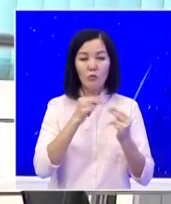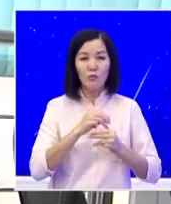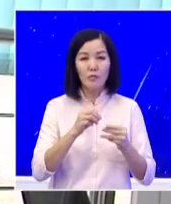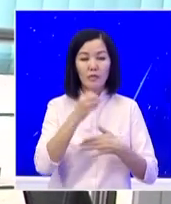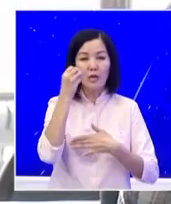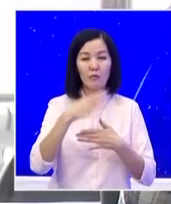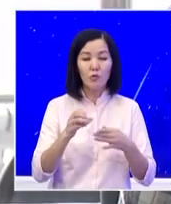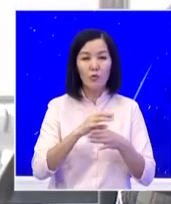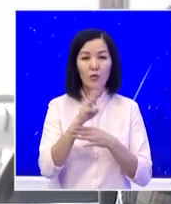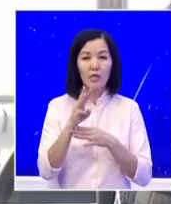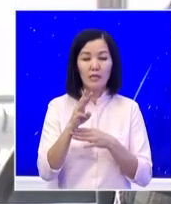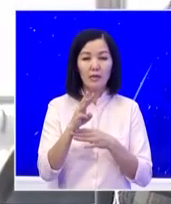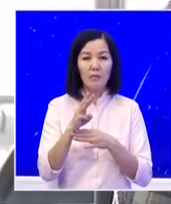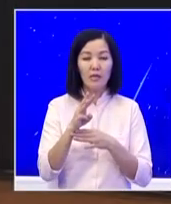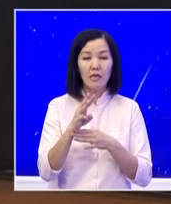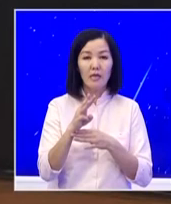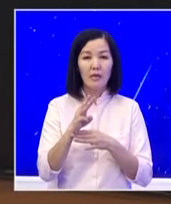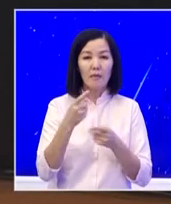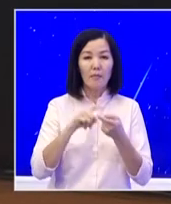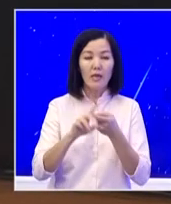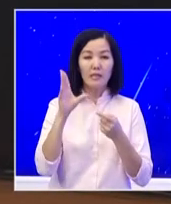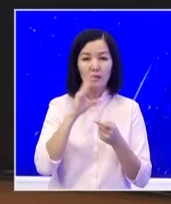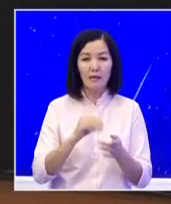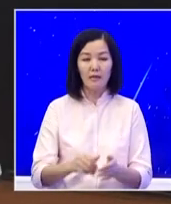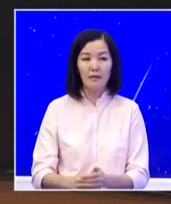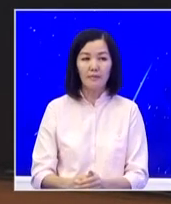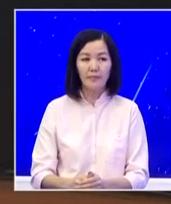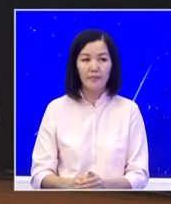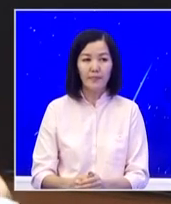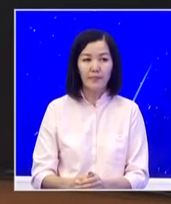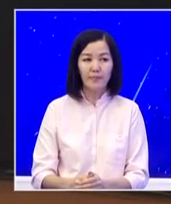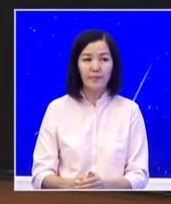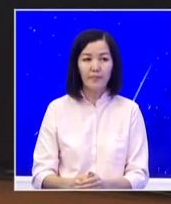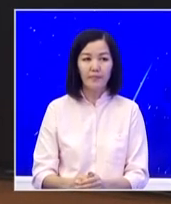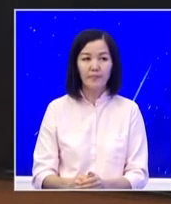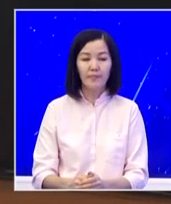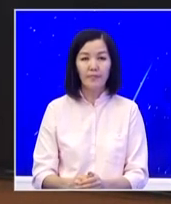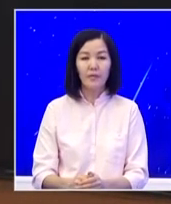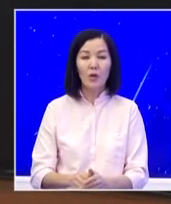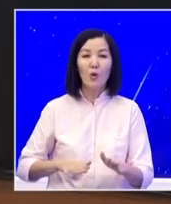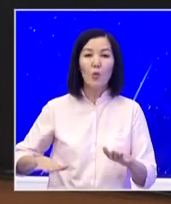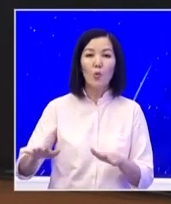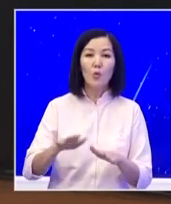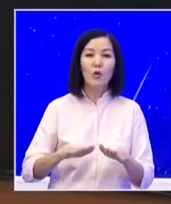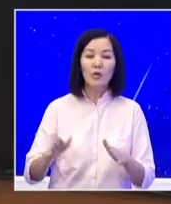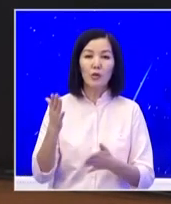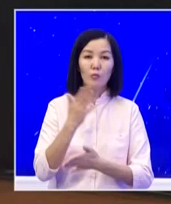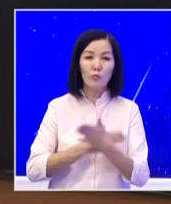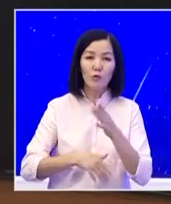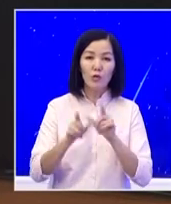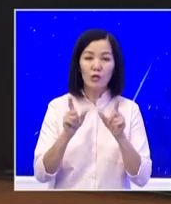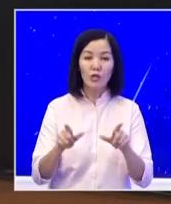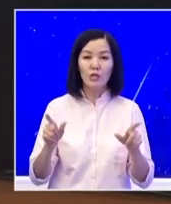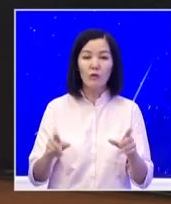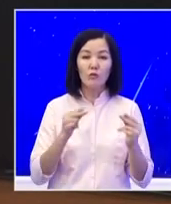орталықтарындағы мамандармен байланысады. Для активной интеграции лиц с особыми потребностями. Өңірде мүмкіндігі шектеулі азаматтарды